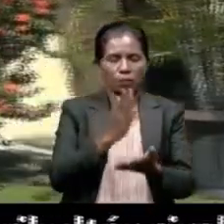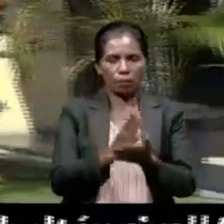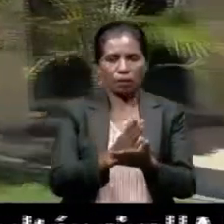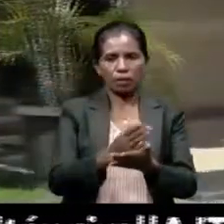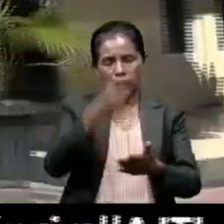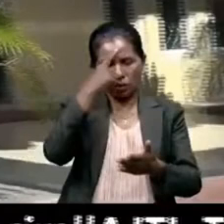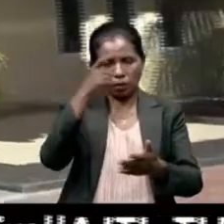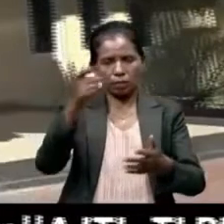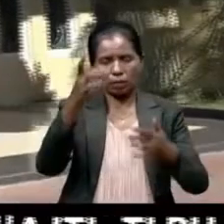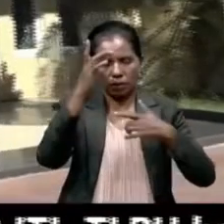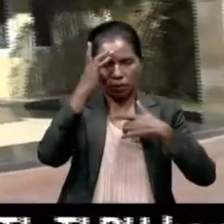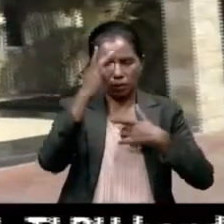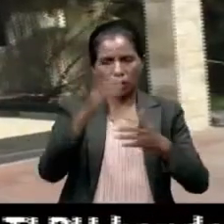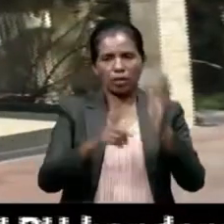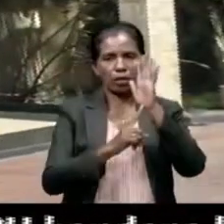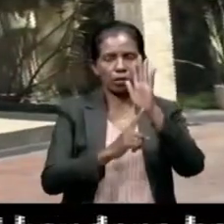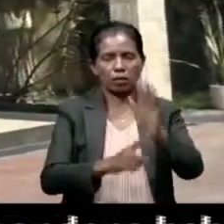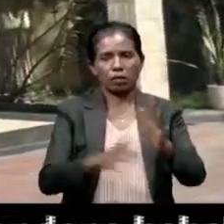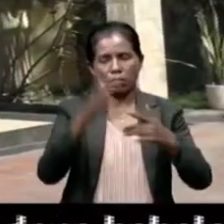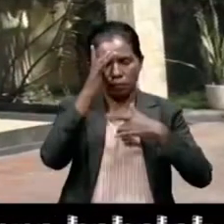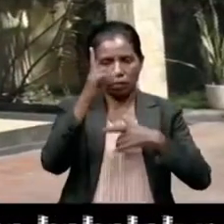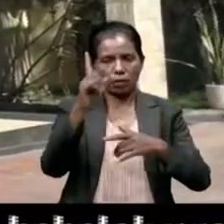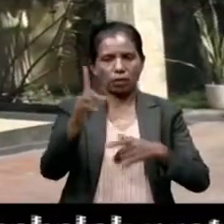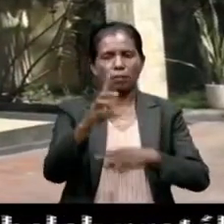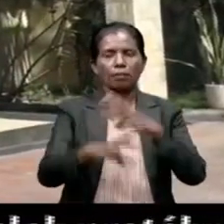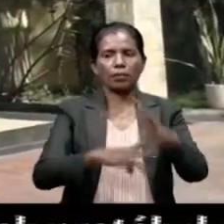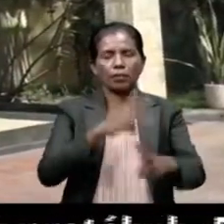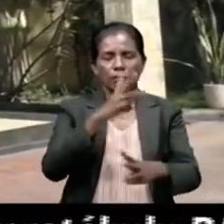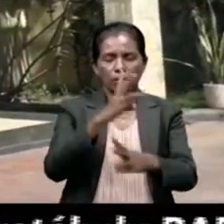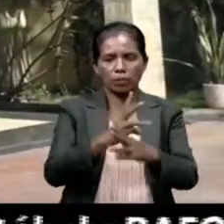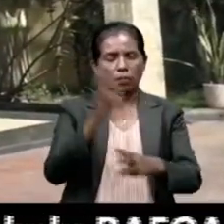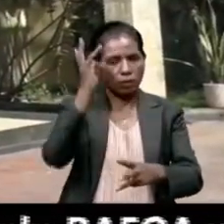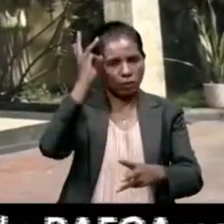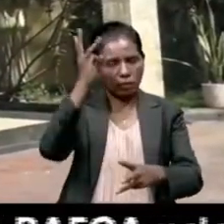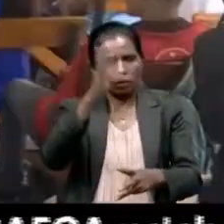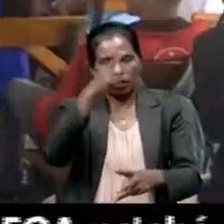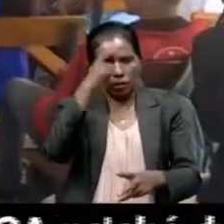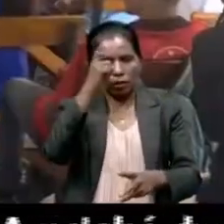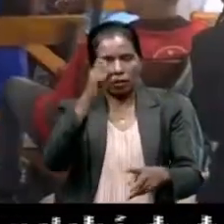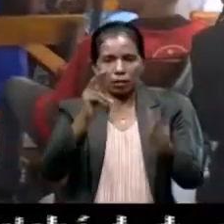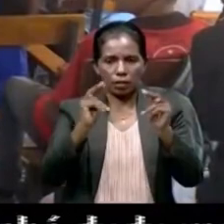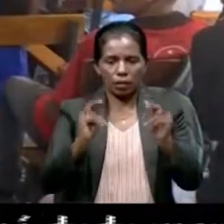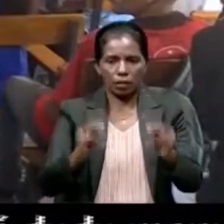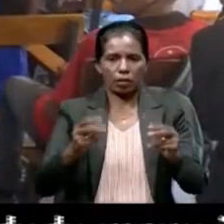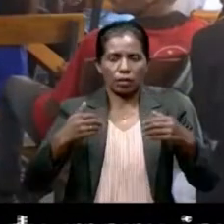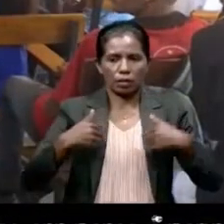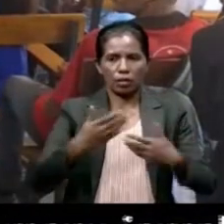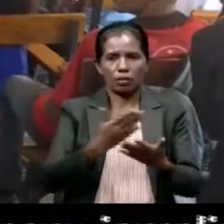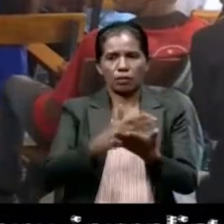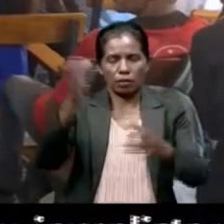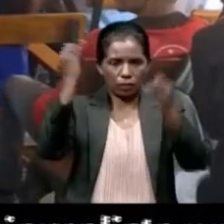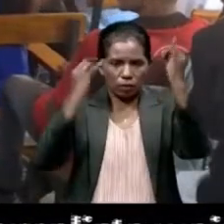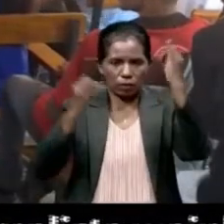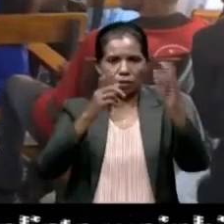tamba virus refere sayona virus SIDA nebe mundo toma preocupado tamba ne precisa iha sensibilização